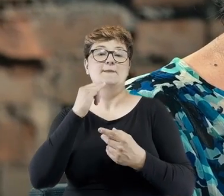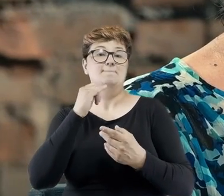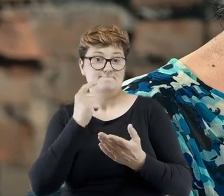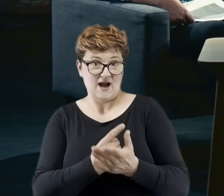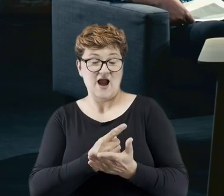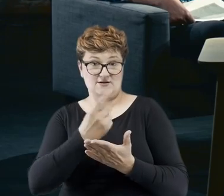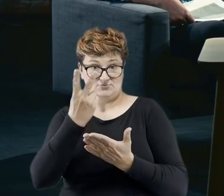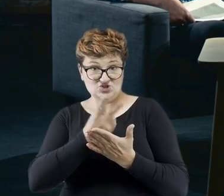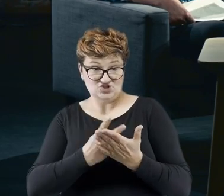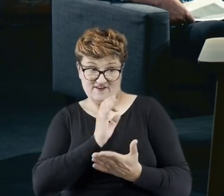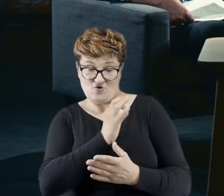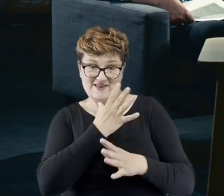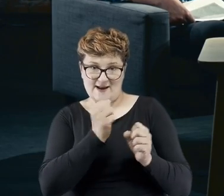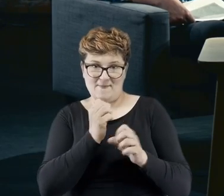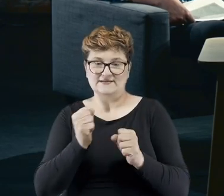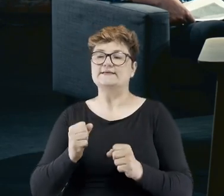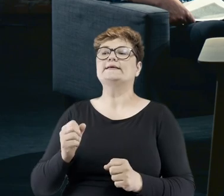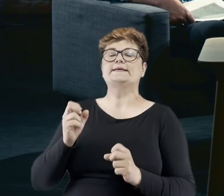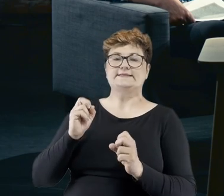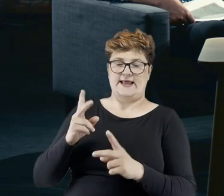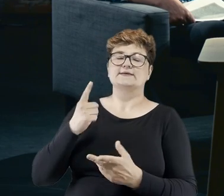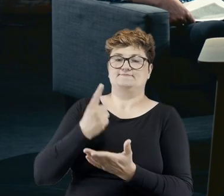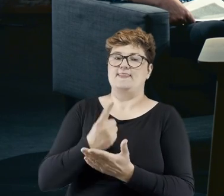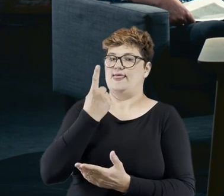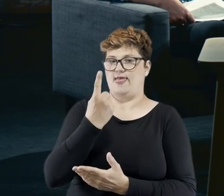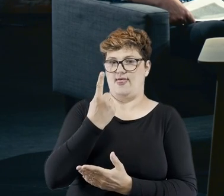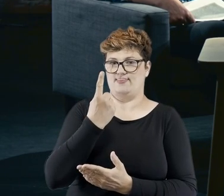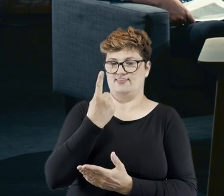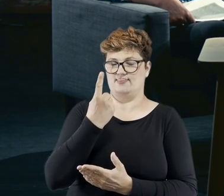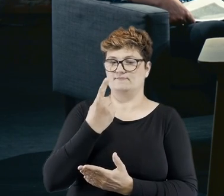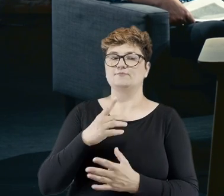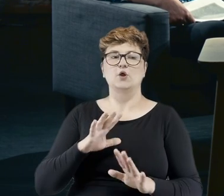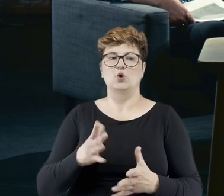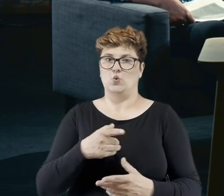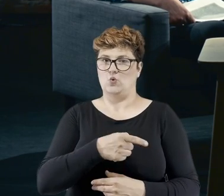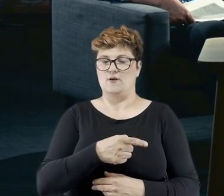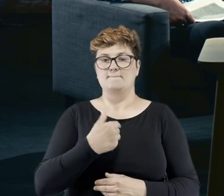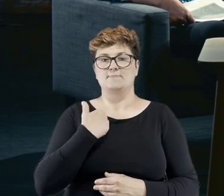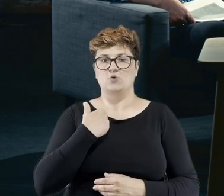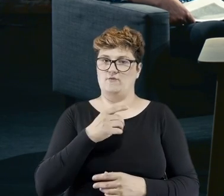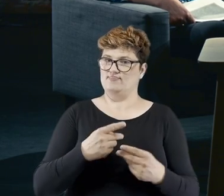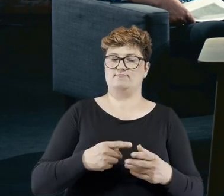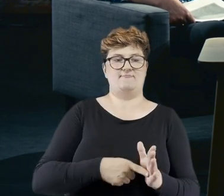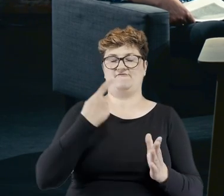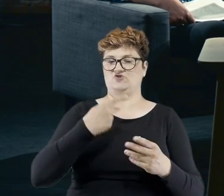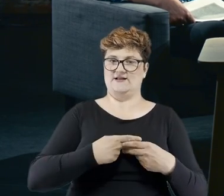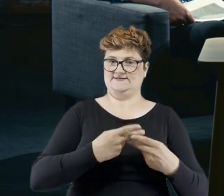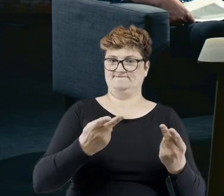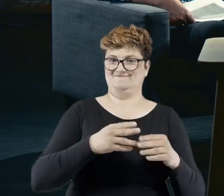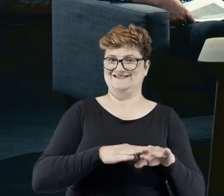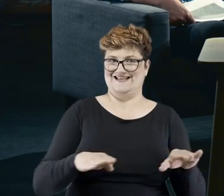tak, tak, przepraszam, ale zapomniałam. To przeczytał tylko jeden, to znaczy ten, który ona, który był jej takim